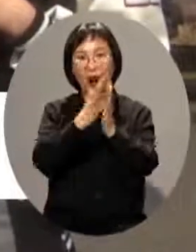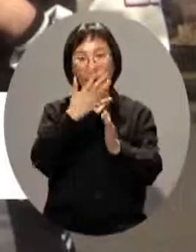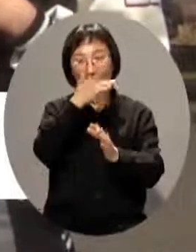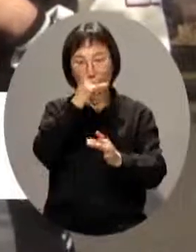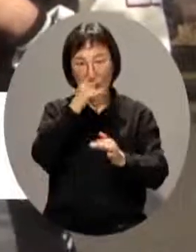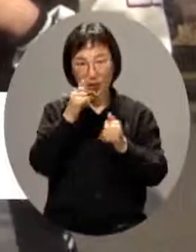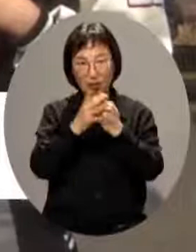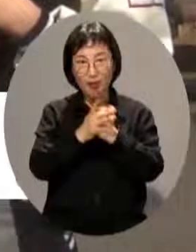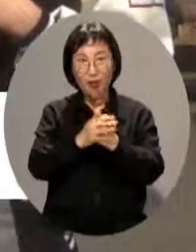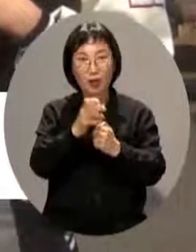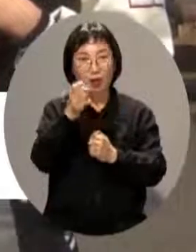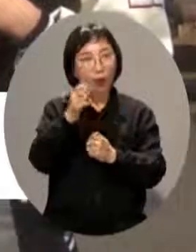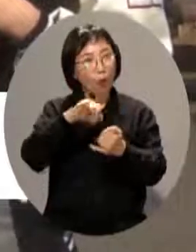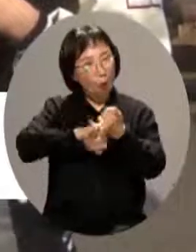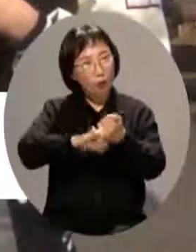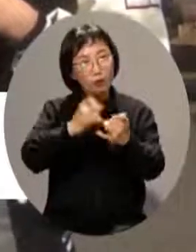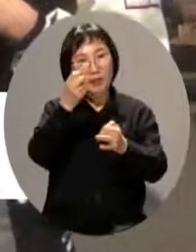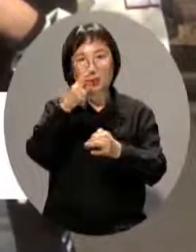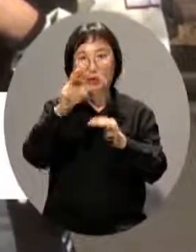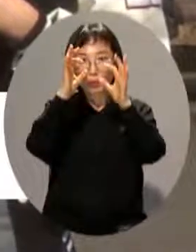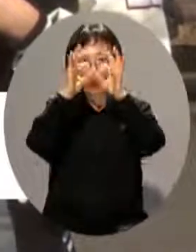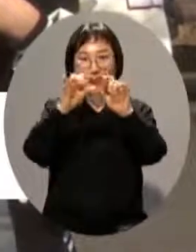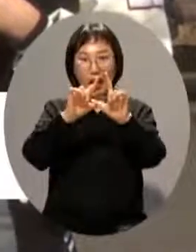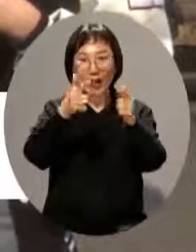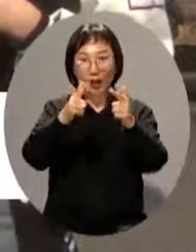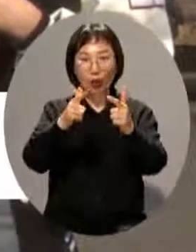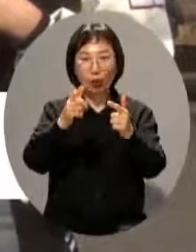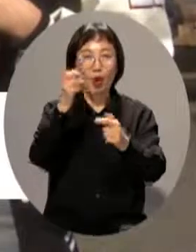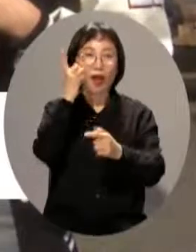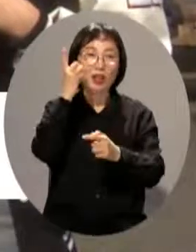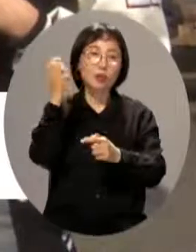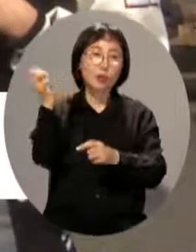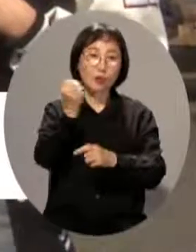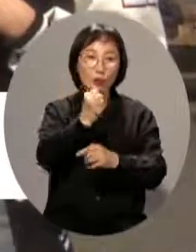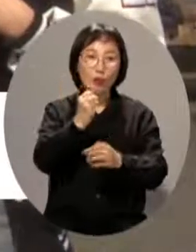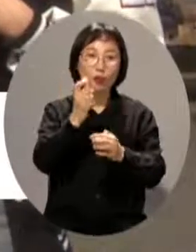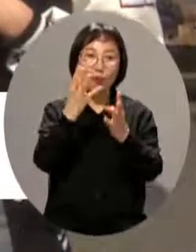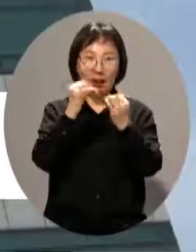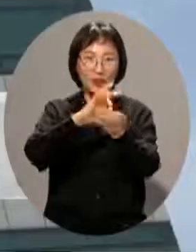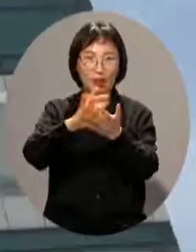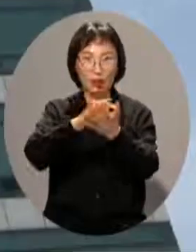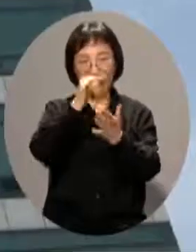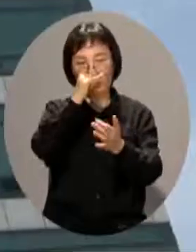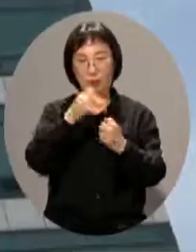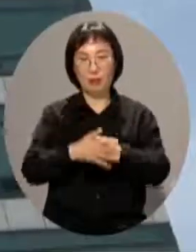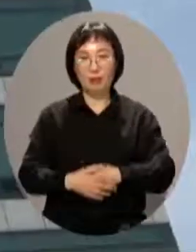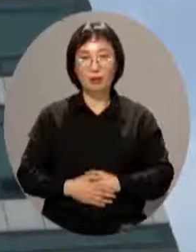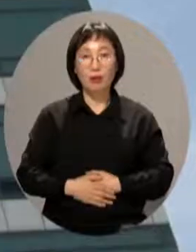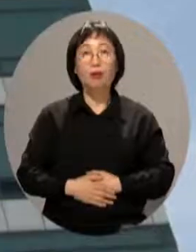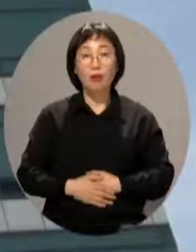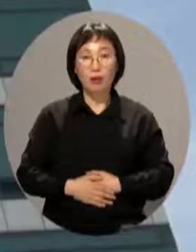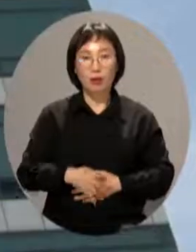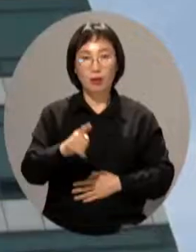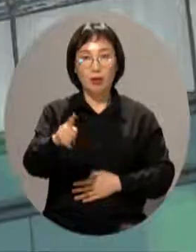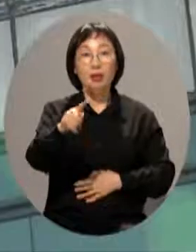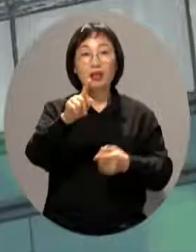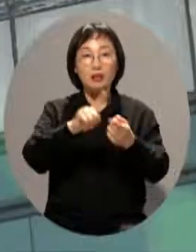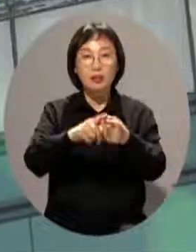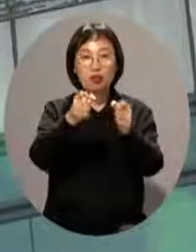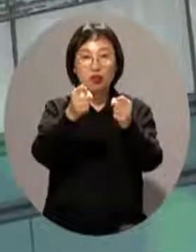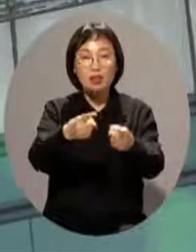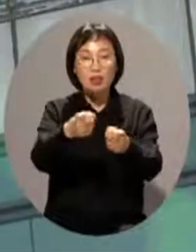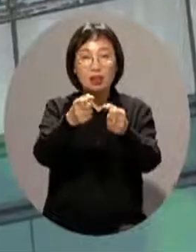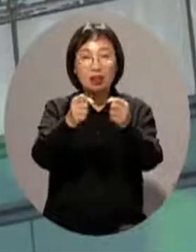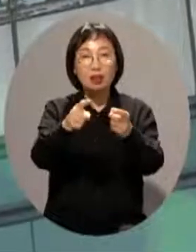굳이 팀 일을 안 봐도 다 핸드폰에 타조 팔 수 있어 가지고 전쟁 mbc 는 위기를 기회로 삼아